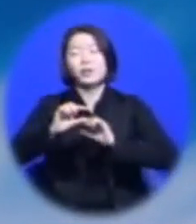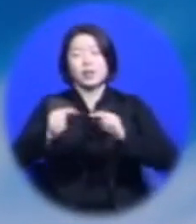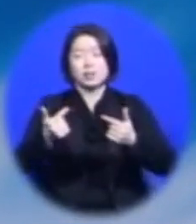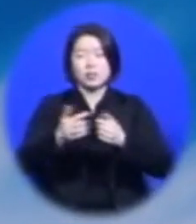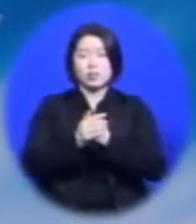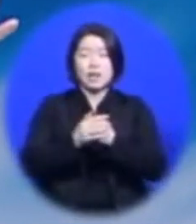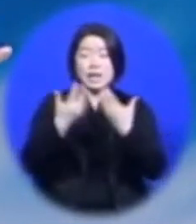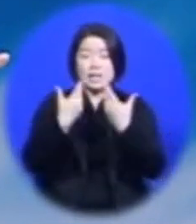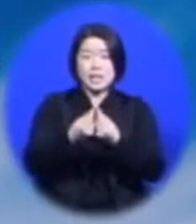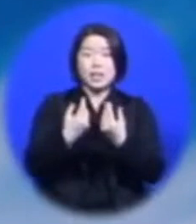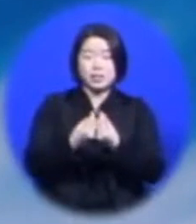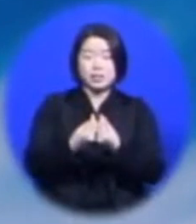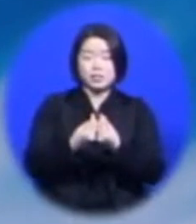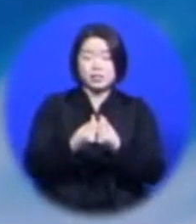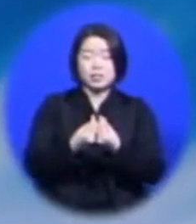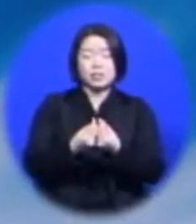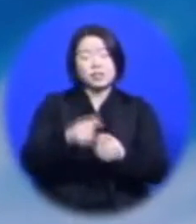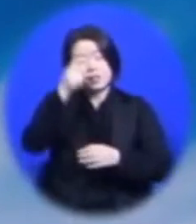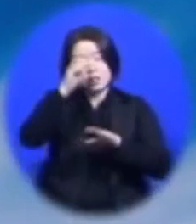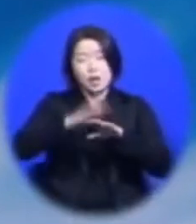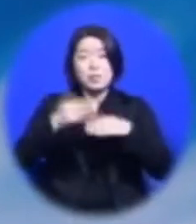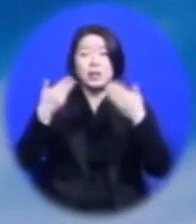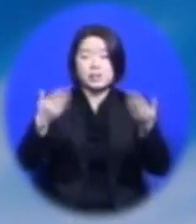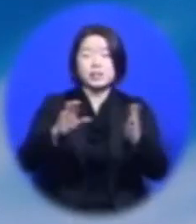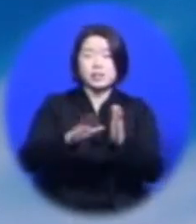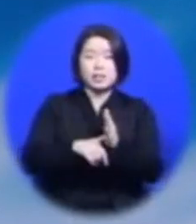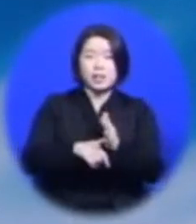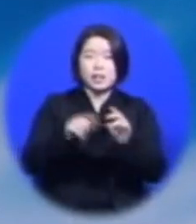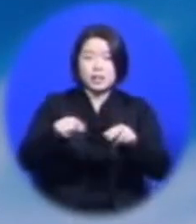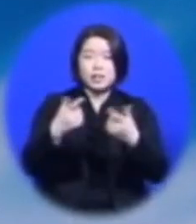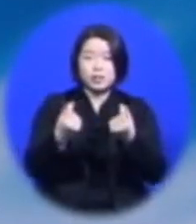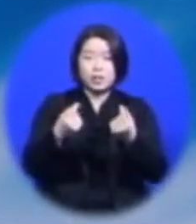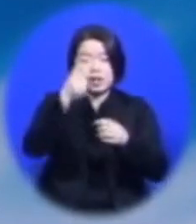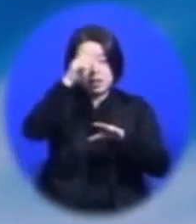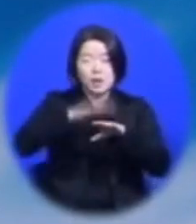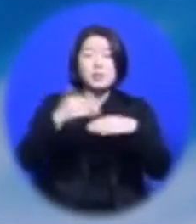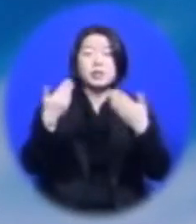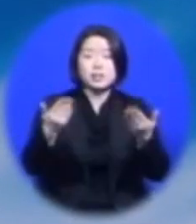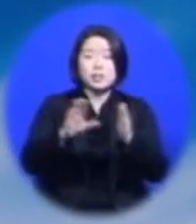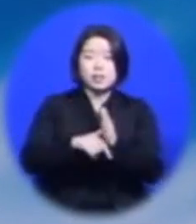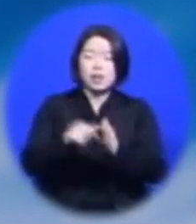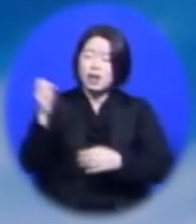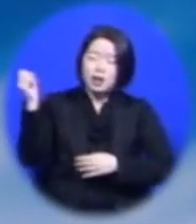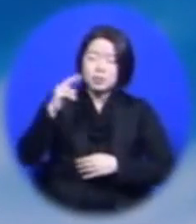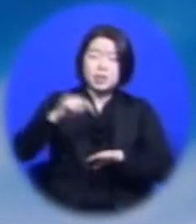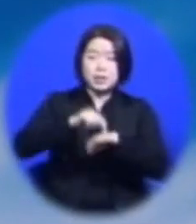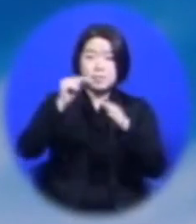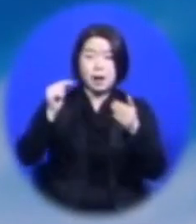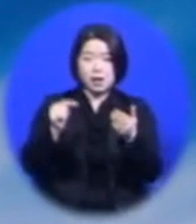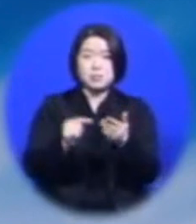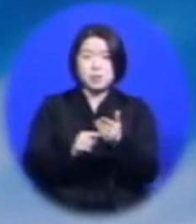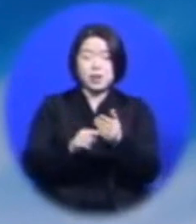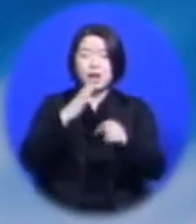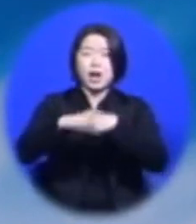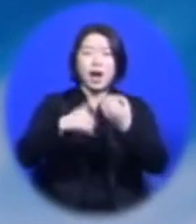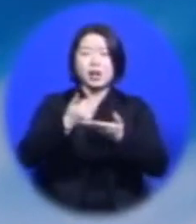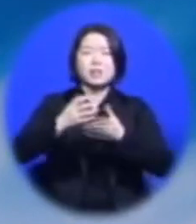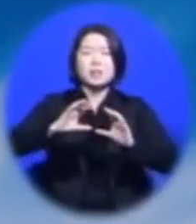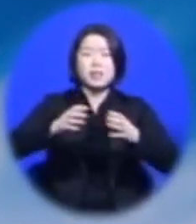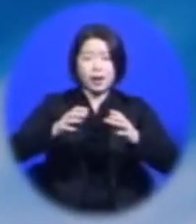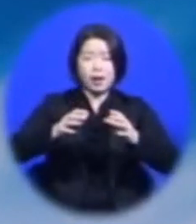예를 들어서 이렇게 예배를 드릴 때예요. 이렇게 예배를 드릴 때 갑자기 마음에 하나님의